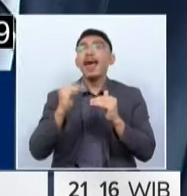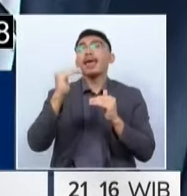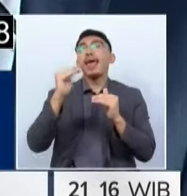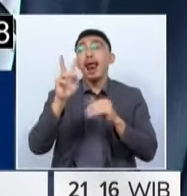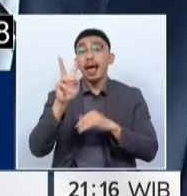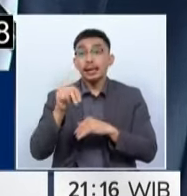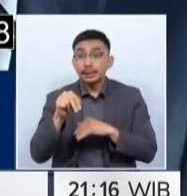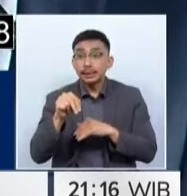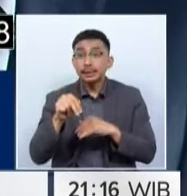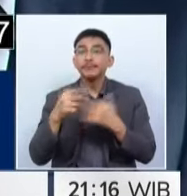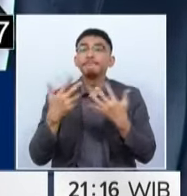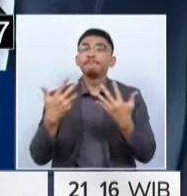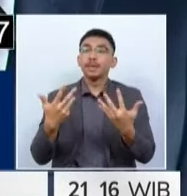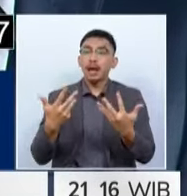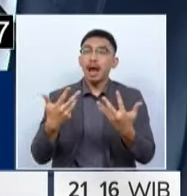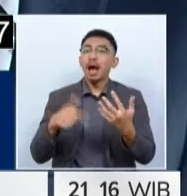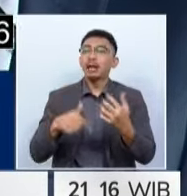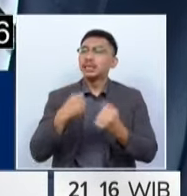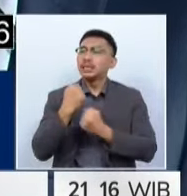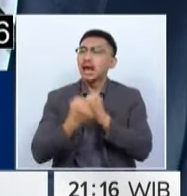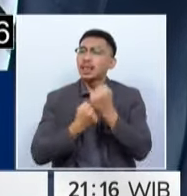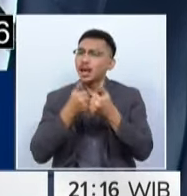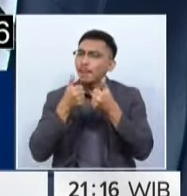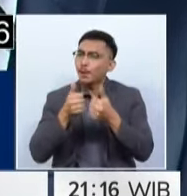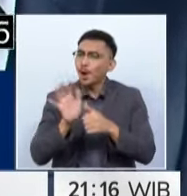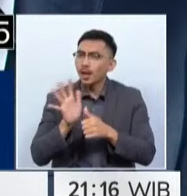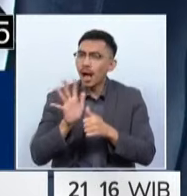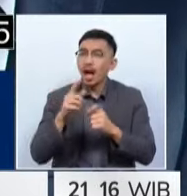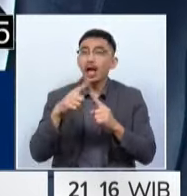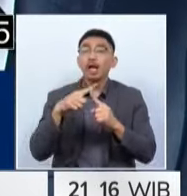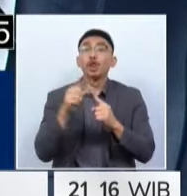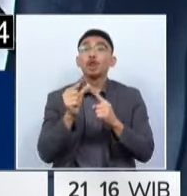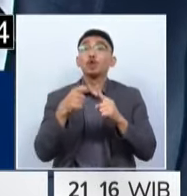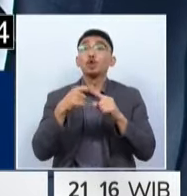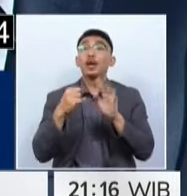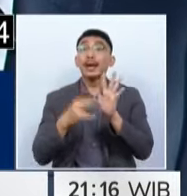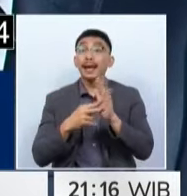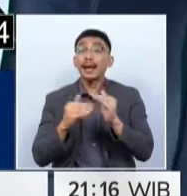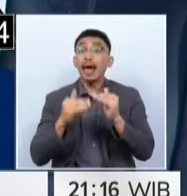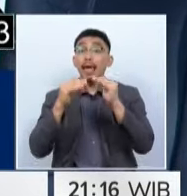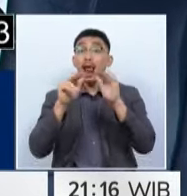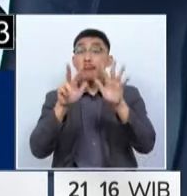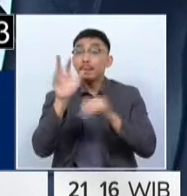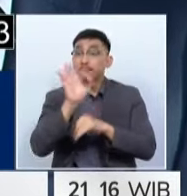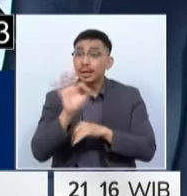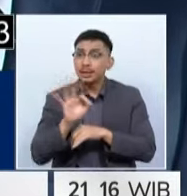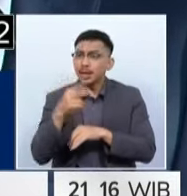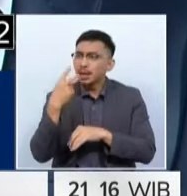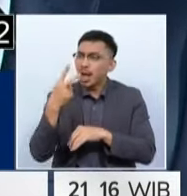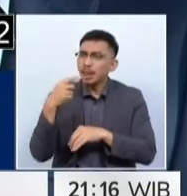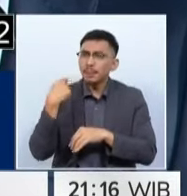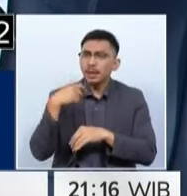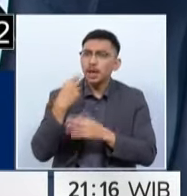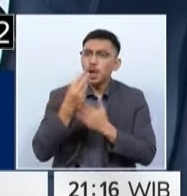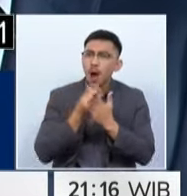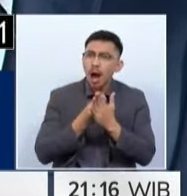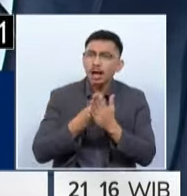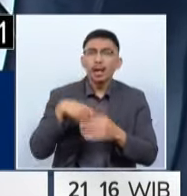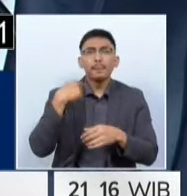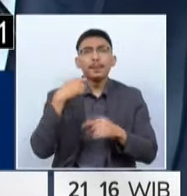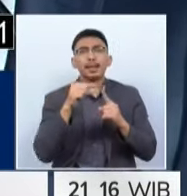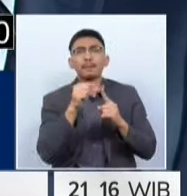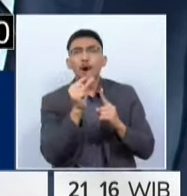Tukin hanya 80% lihat kementerian keuangan lihat Kementerian pupr menteri-menteri yang mengusahakan peningkatan